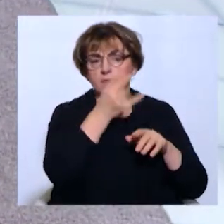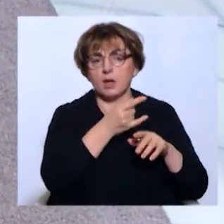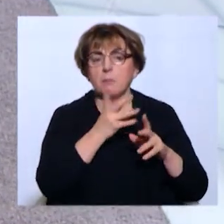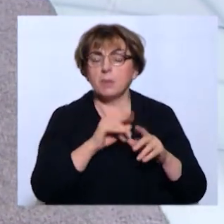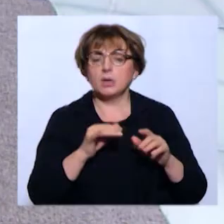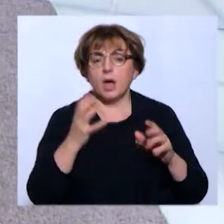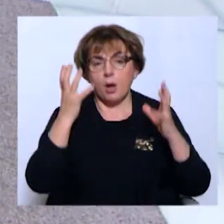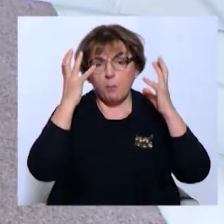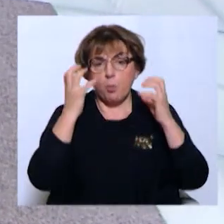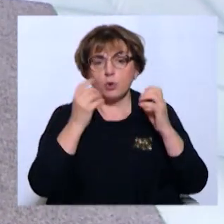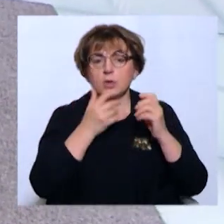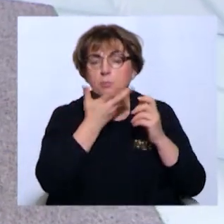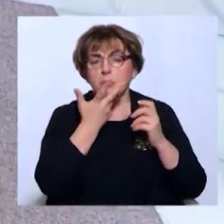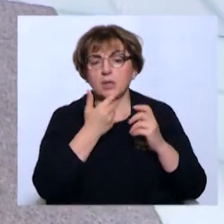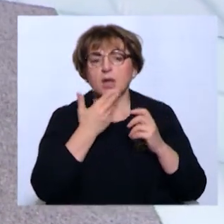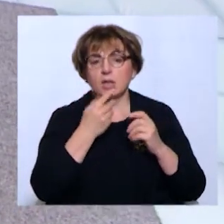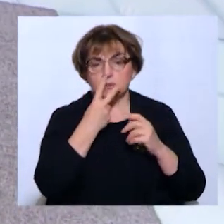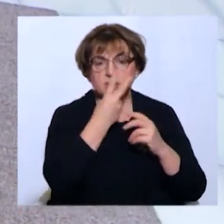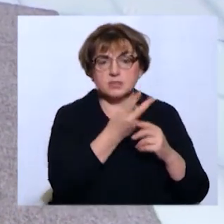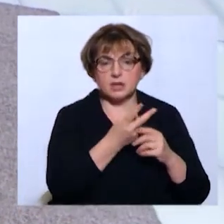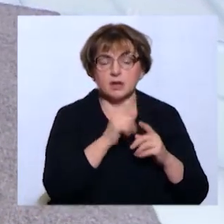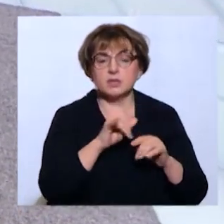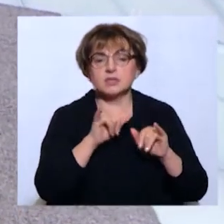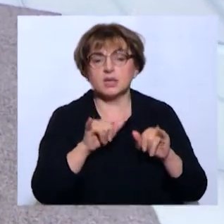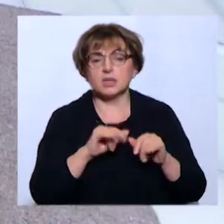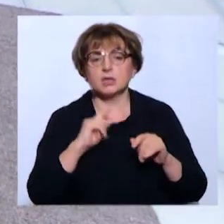ფერის პეპლები შესამჩნევია. ამიტომ იქ,